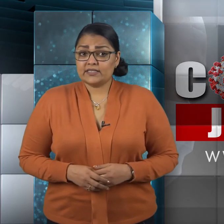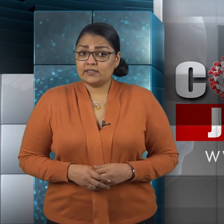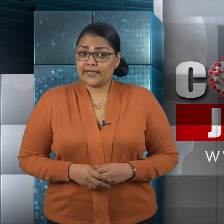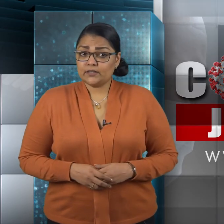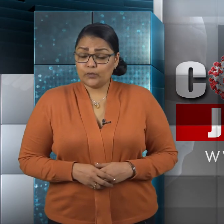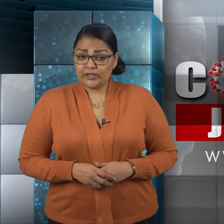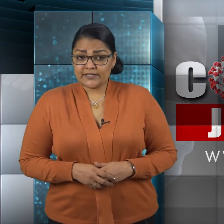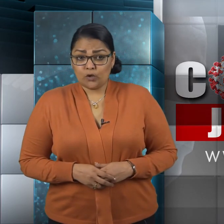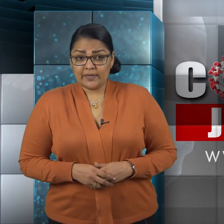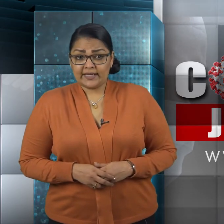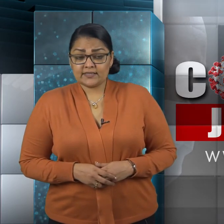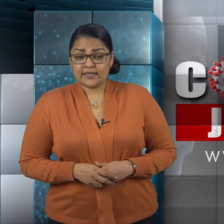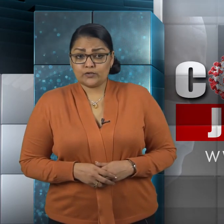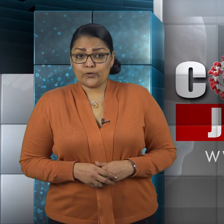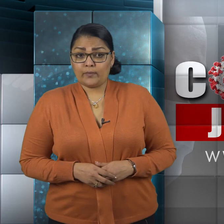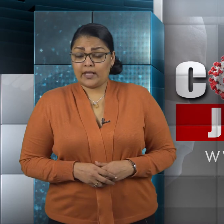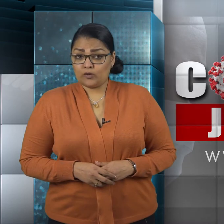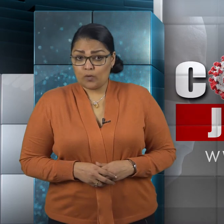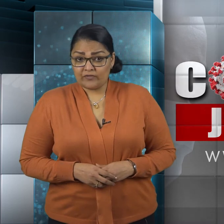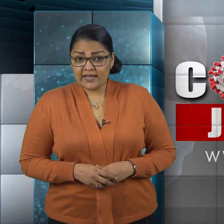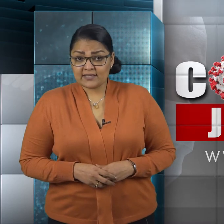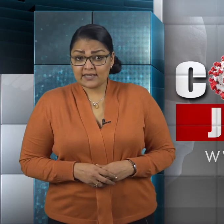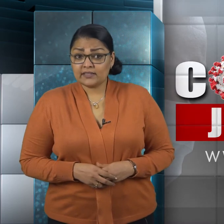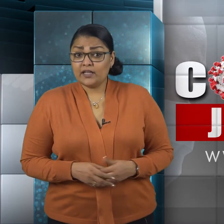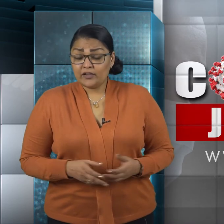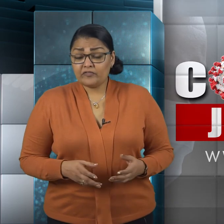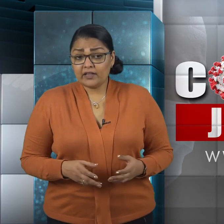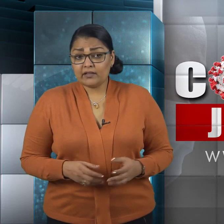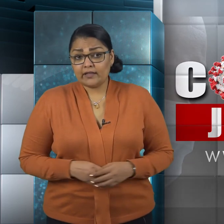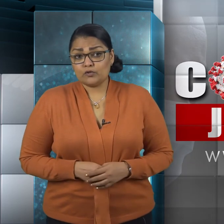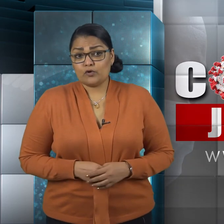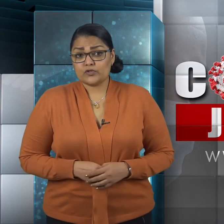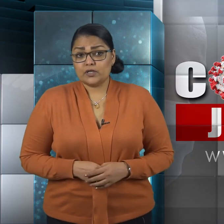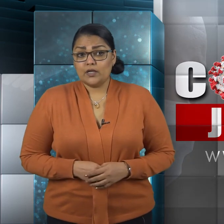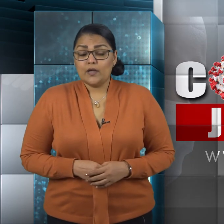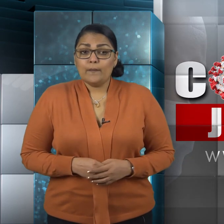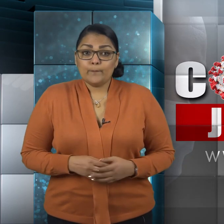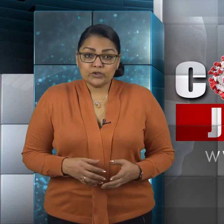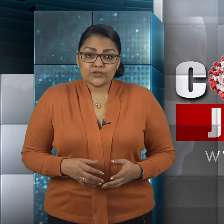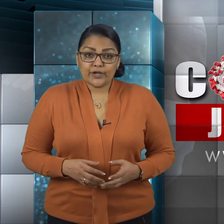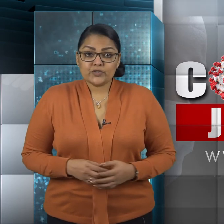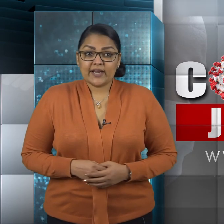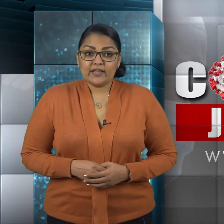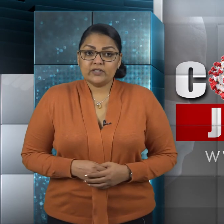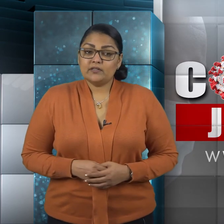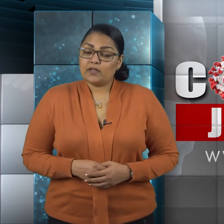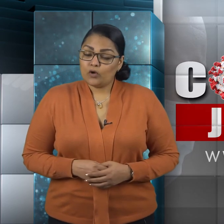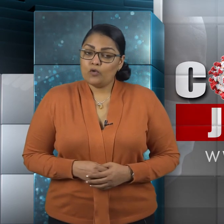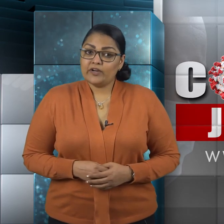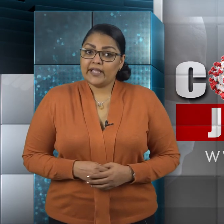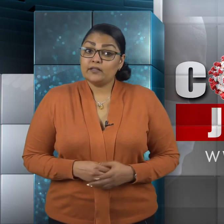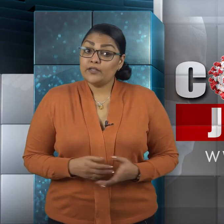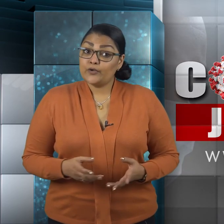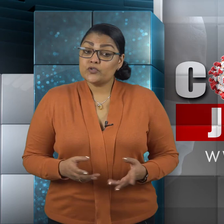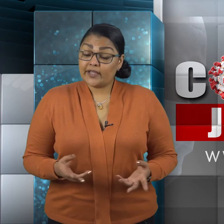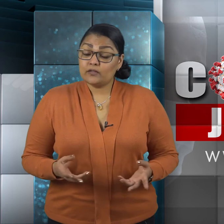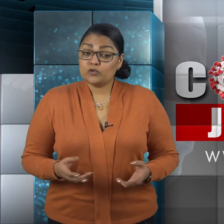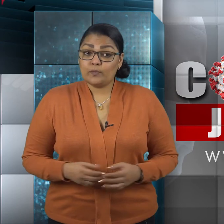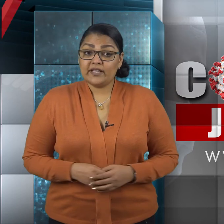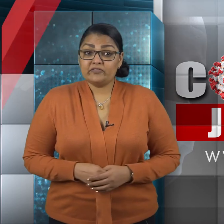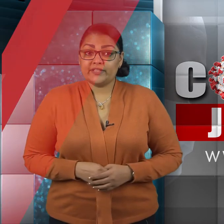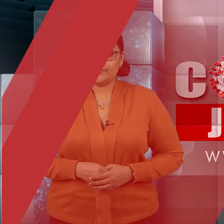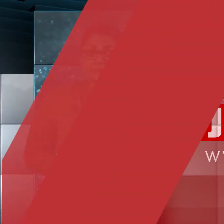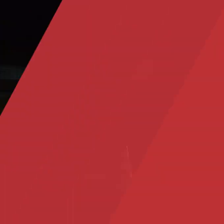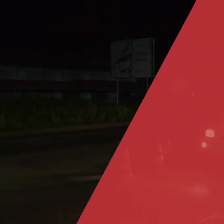van overtreders naar het politieopleidingscentrum aan de Kommerwijnenstraat veel geld kost. Boetes uitschrijven kan de overheid juist